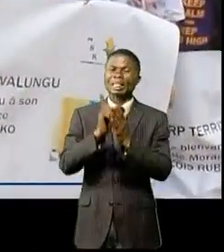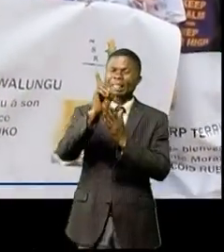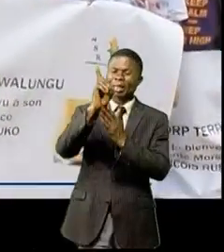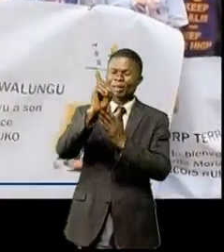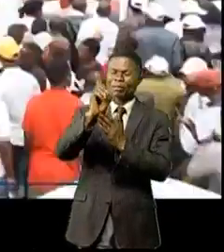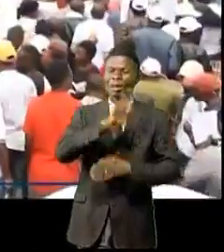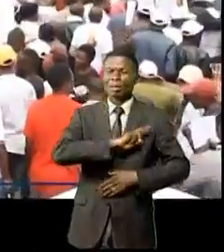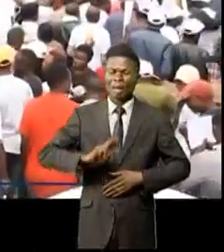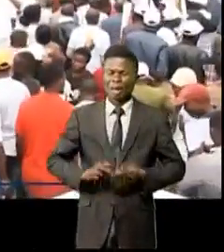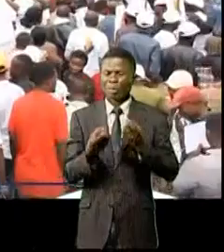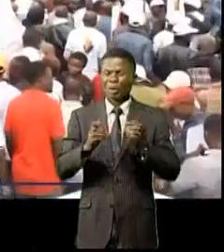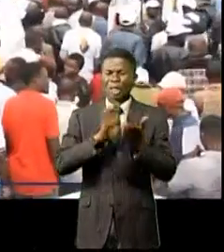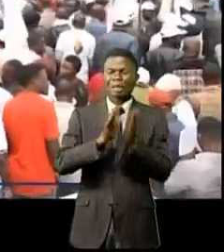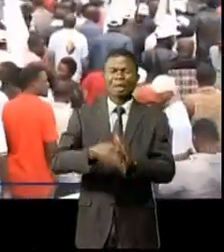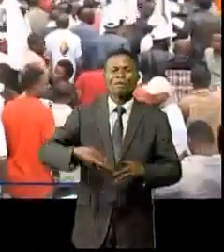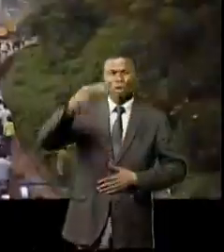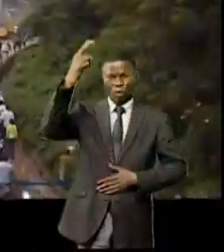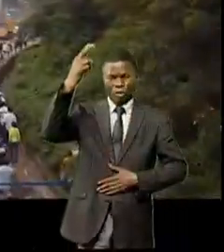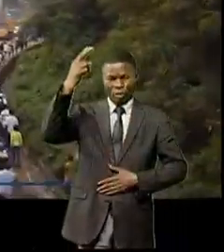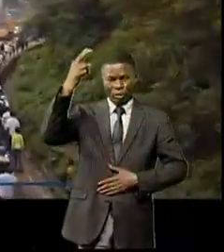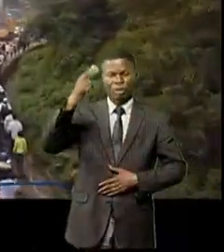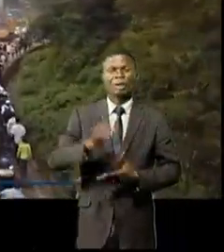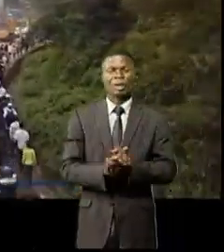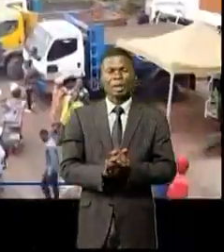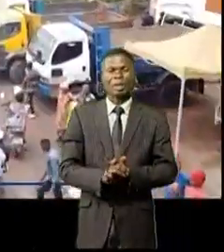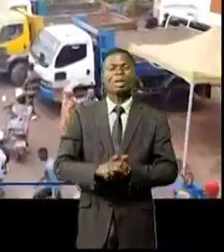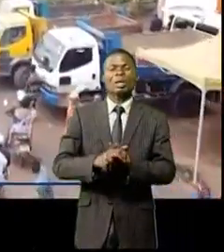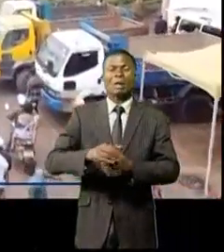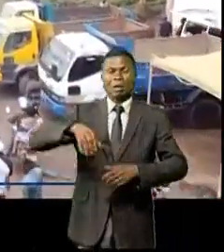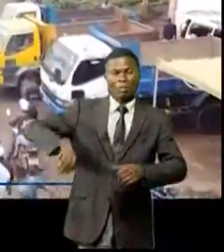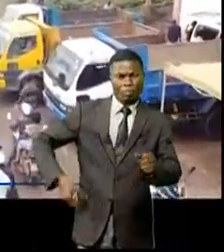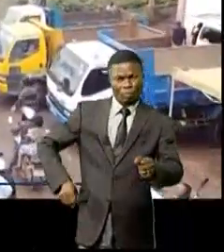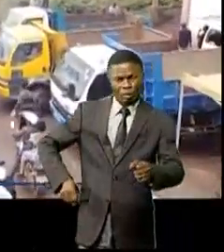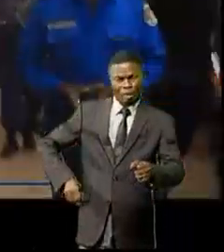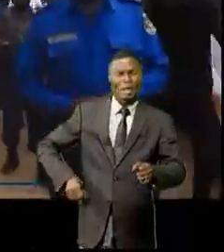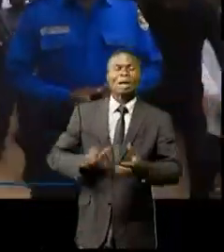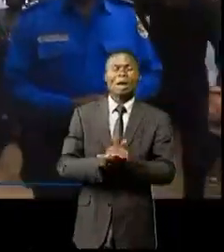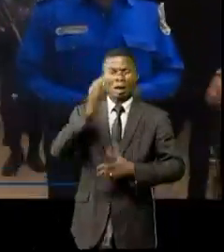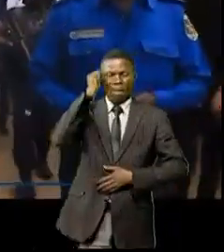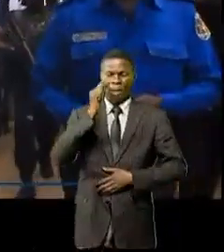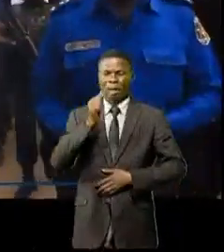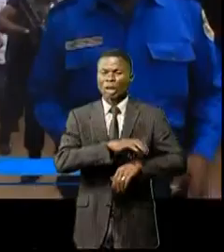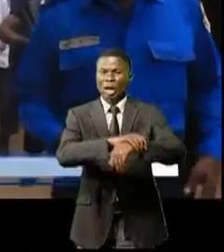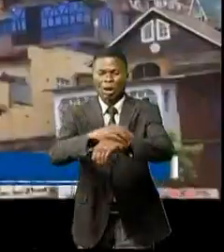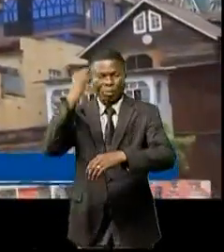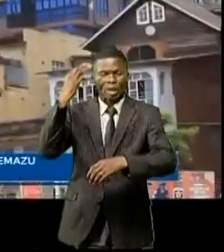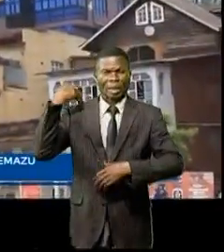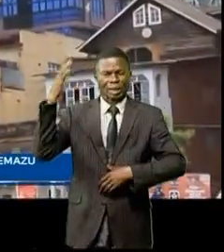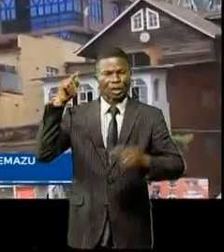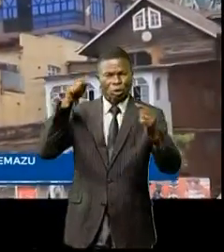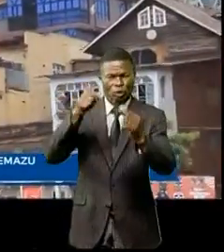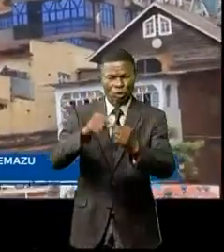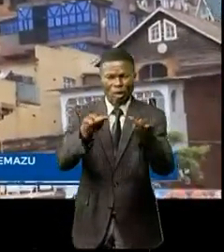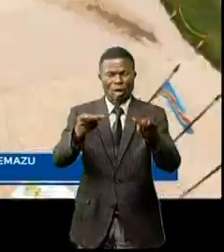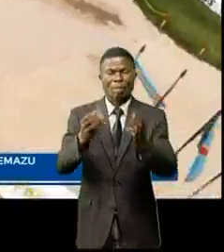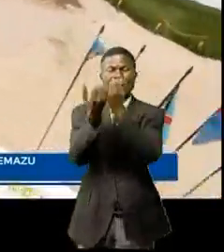République démocratique du Congo. C'est une marée humaine qui a accompagné le ministre d'État du port jusqu'à la place de l'indépendance,